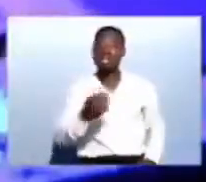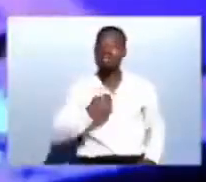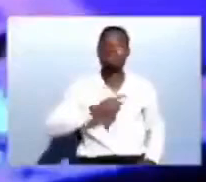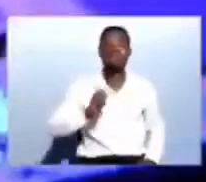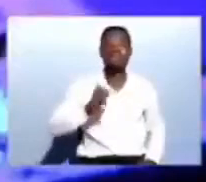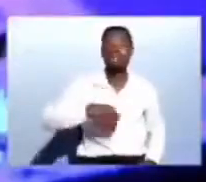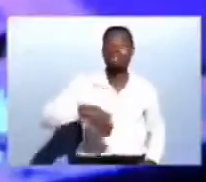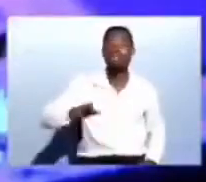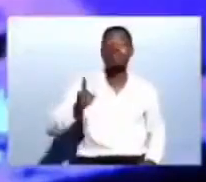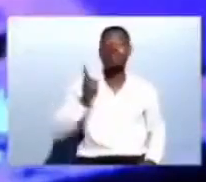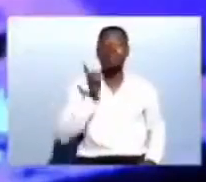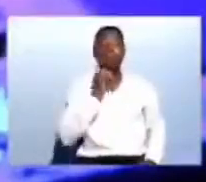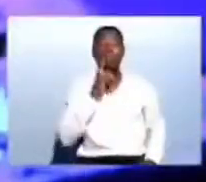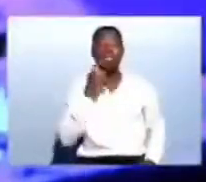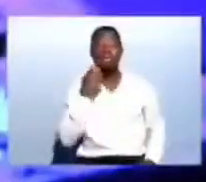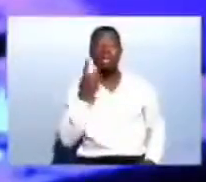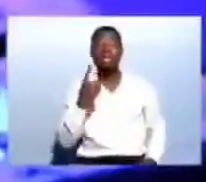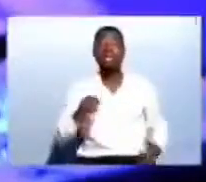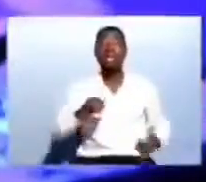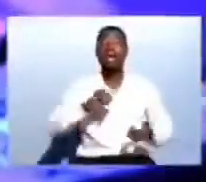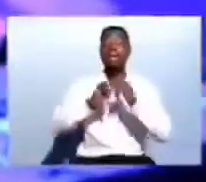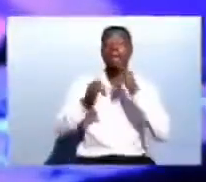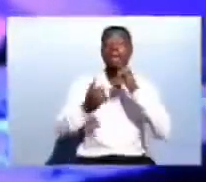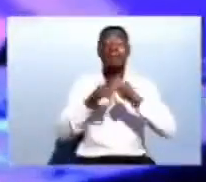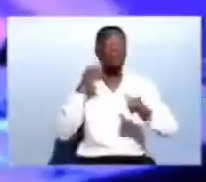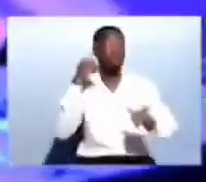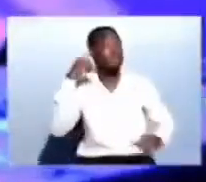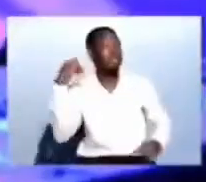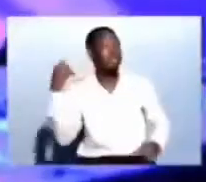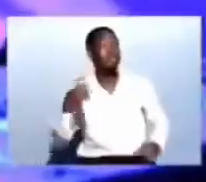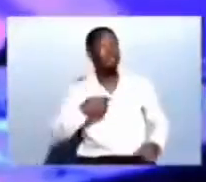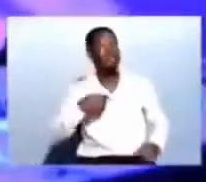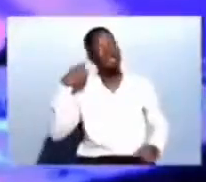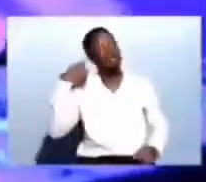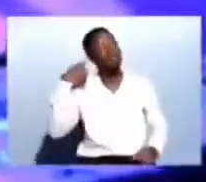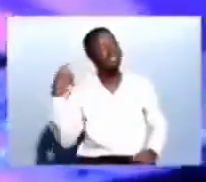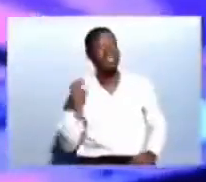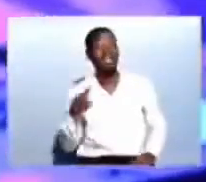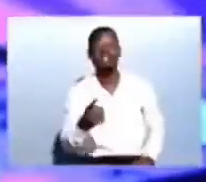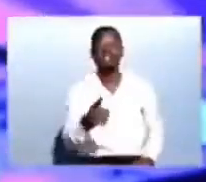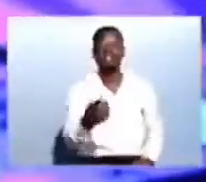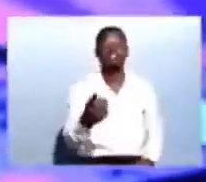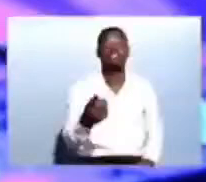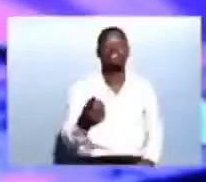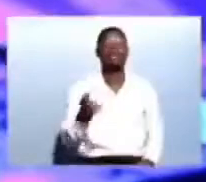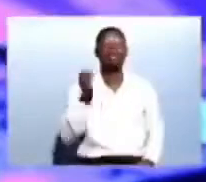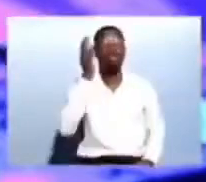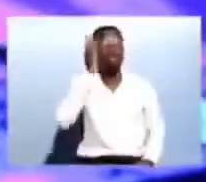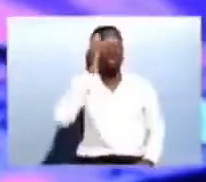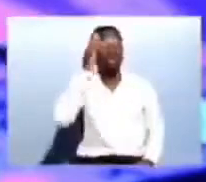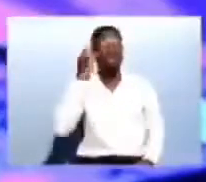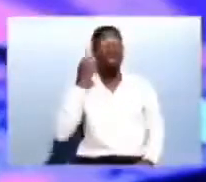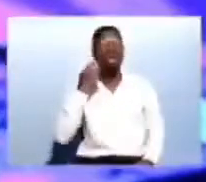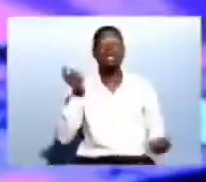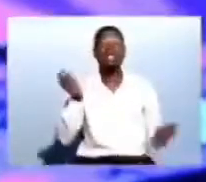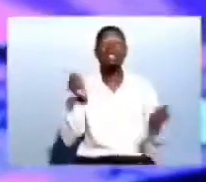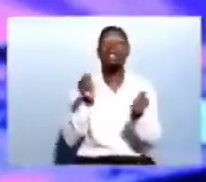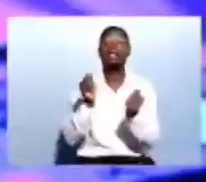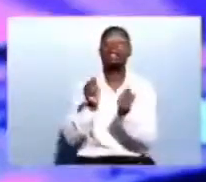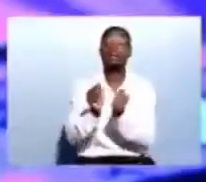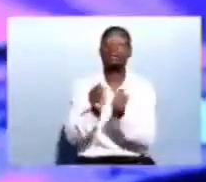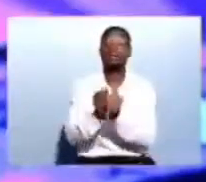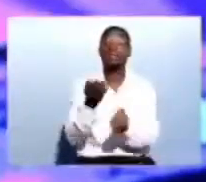siendi huko. Na wamama anasema kila makambi tunasikia hapo. Mimi naenda kusikilizamo nini? Kujua kila kitu. Much